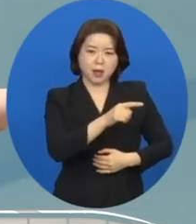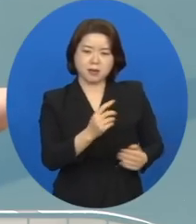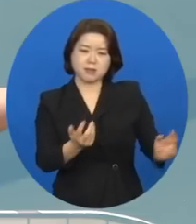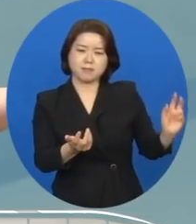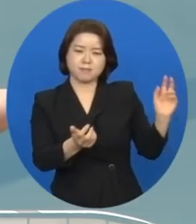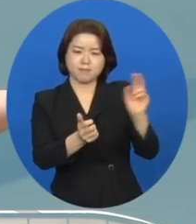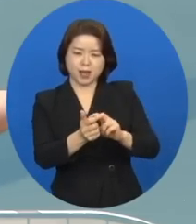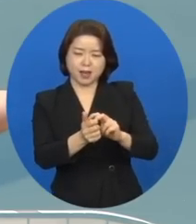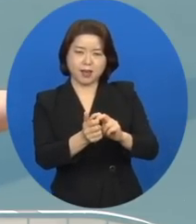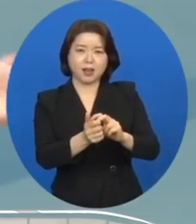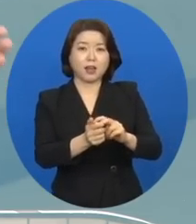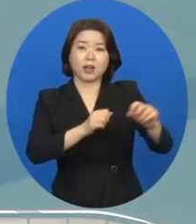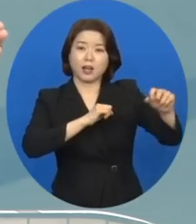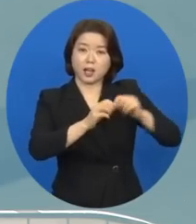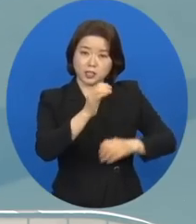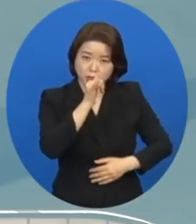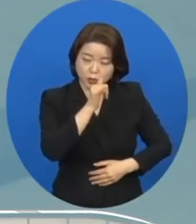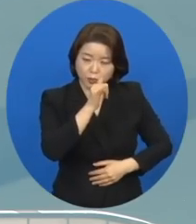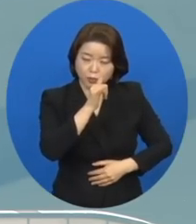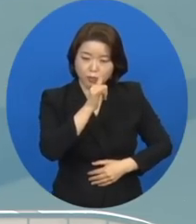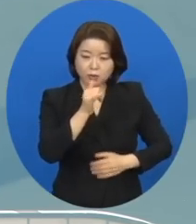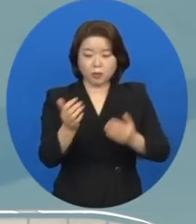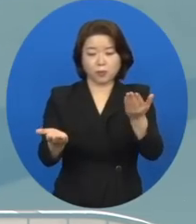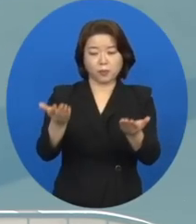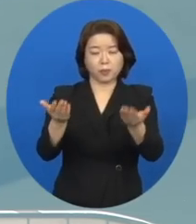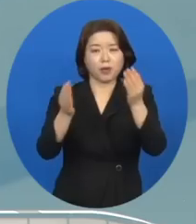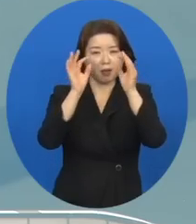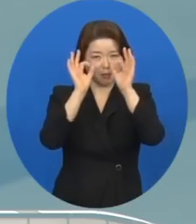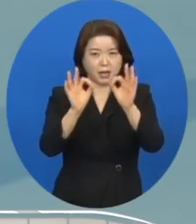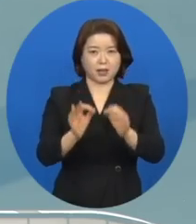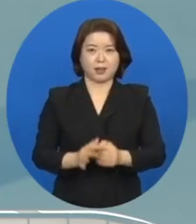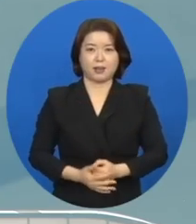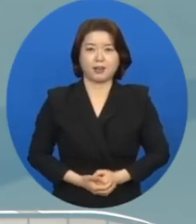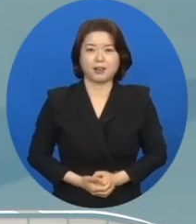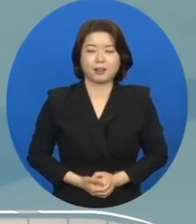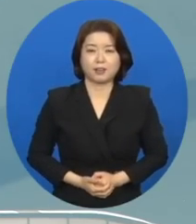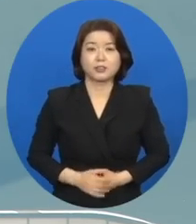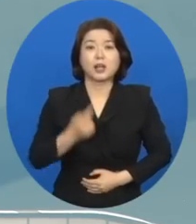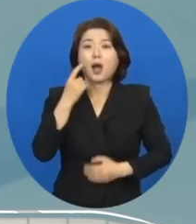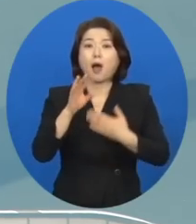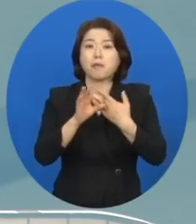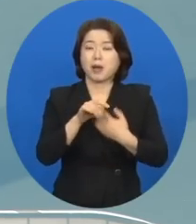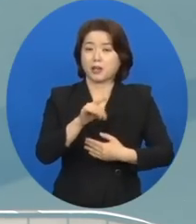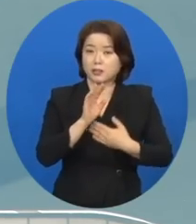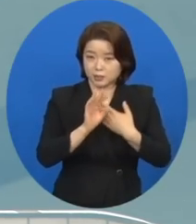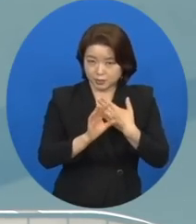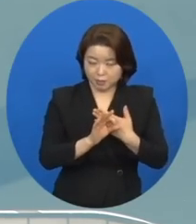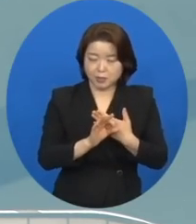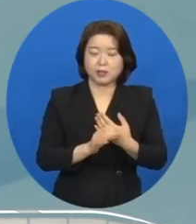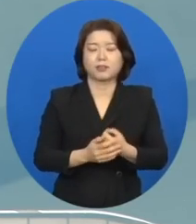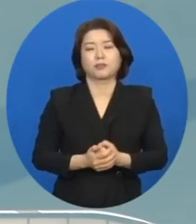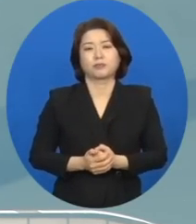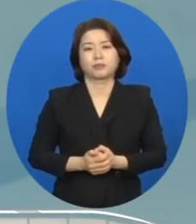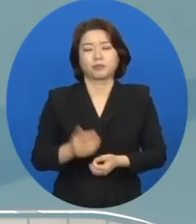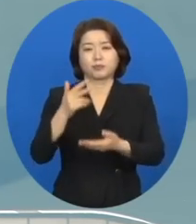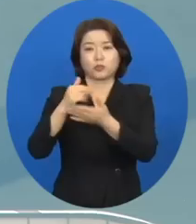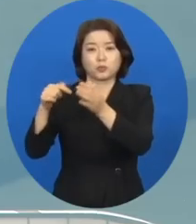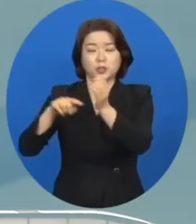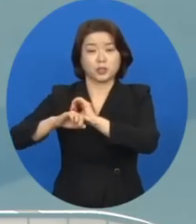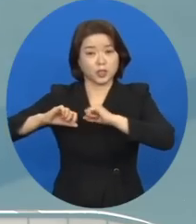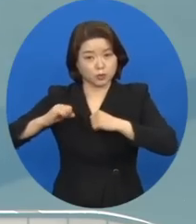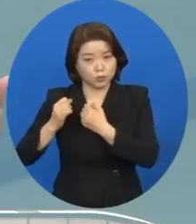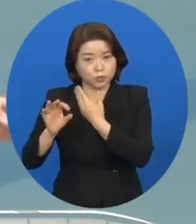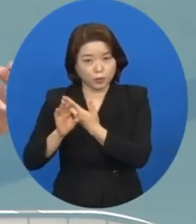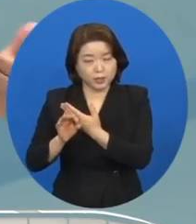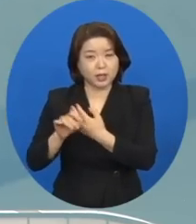반역하는 행동을 하고 있는가, 그것을 보라는 것입니다. 만약 그렇다고 한다면, 우리가 정말 주님의 뜻에 순종한다면